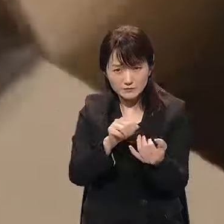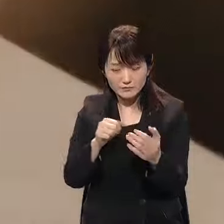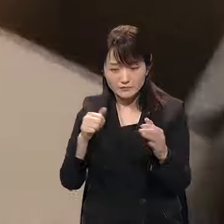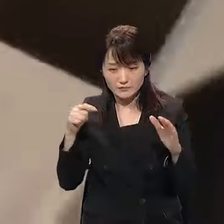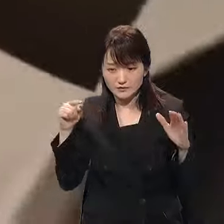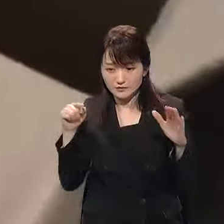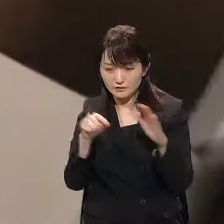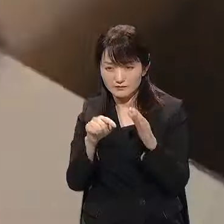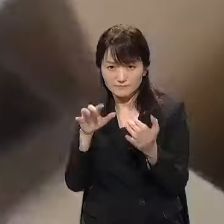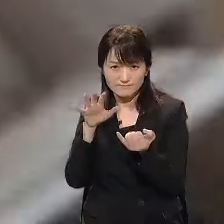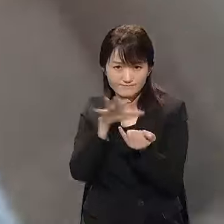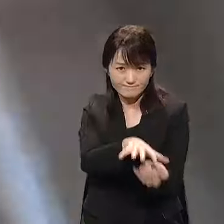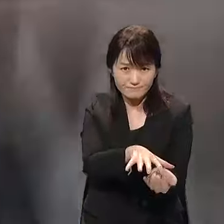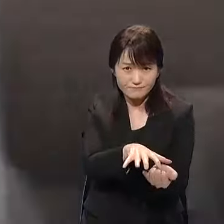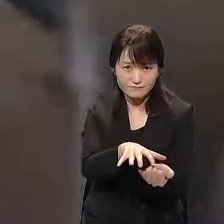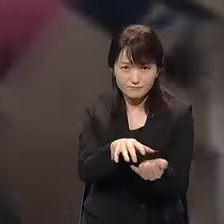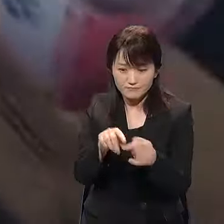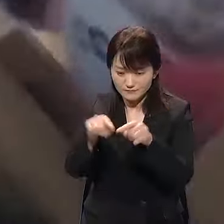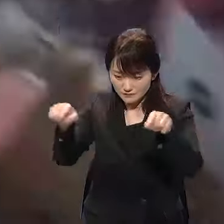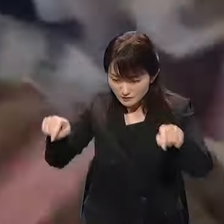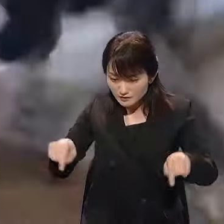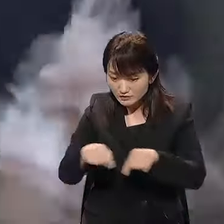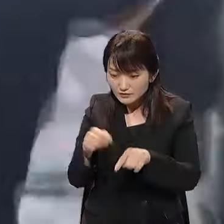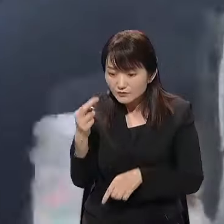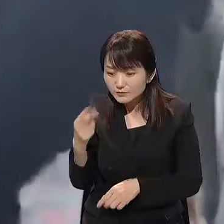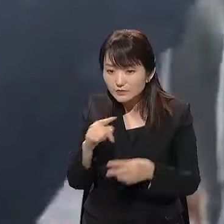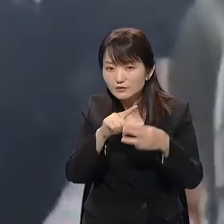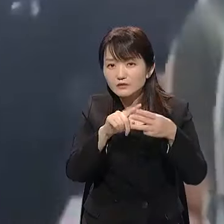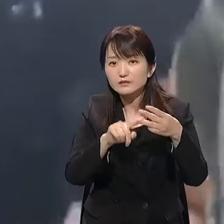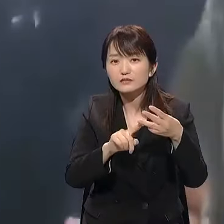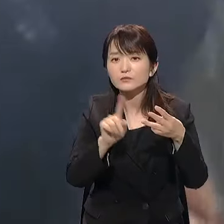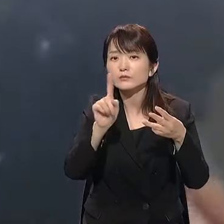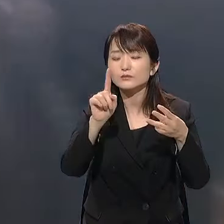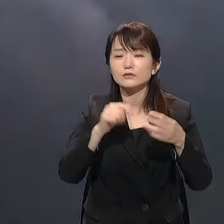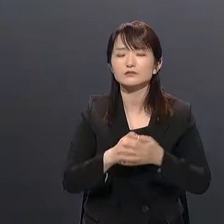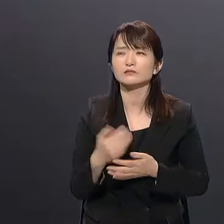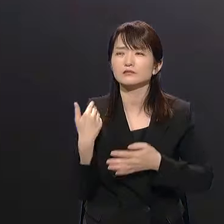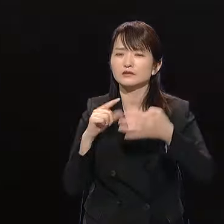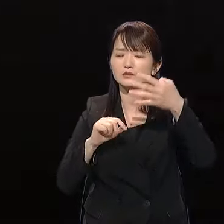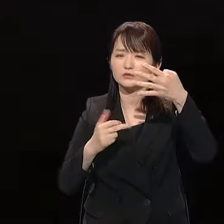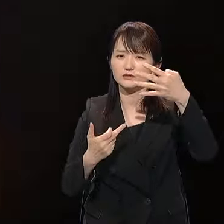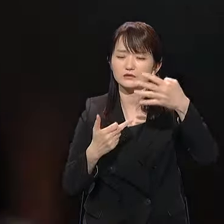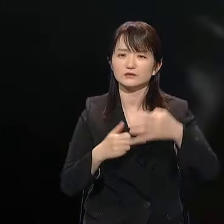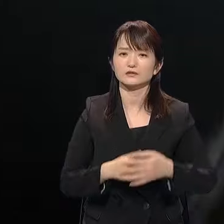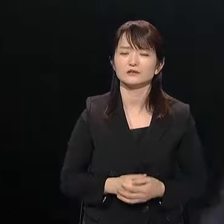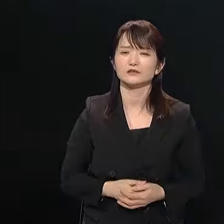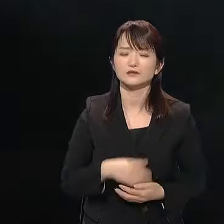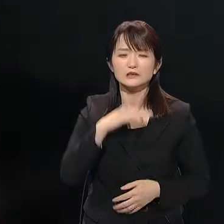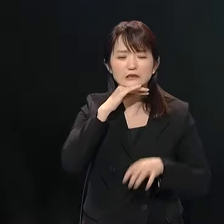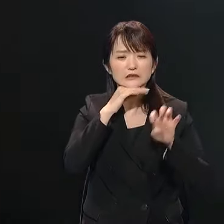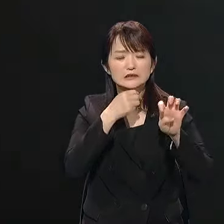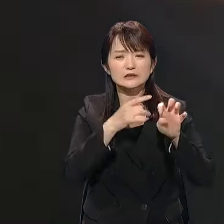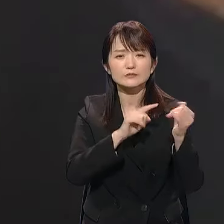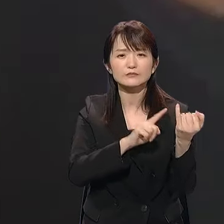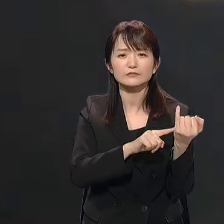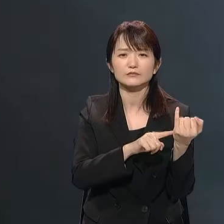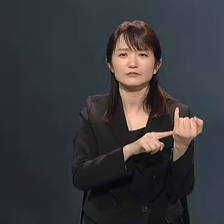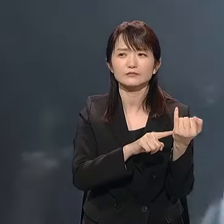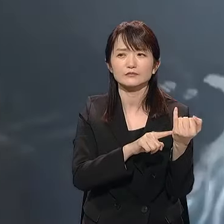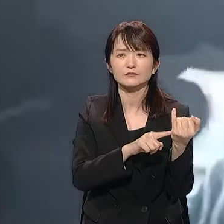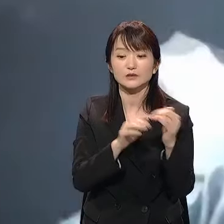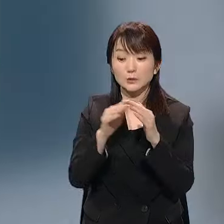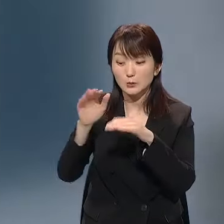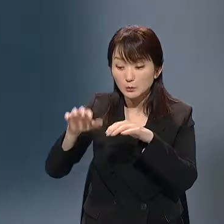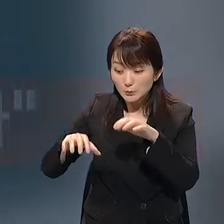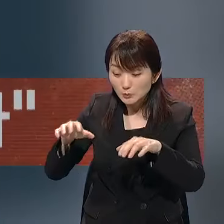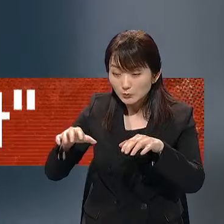빈 택배 상자. 이게 도대체 무슨 조화일까요? 네, 지난 4월 17일입니다. 자, 40대 여성이 이웃에